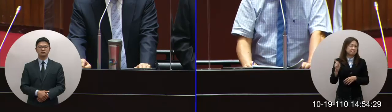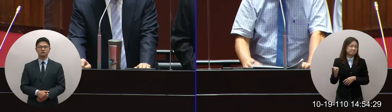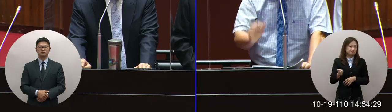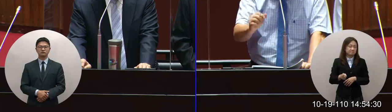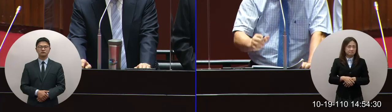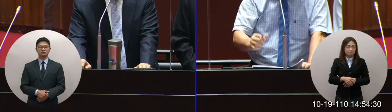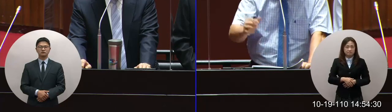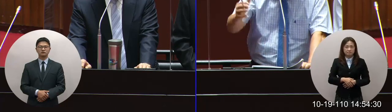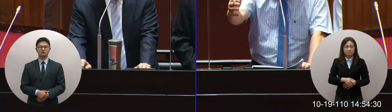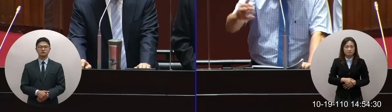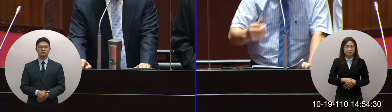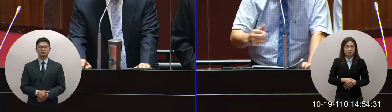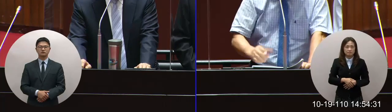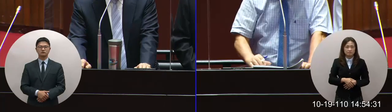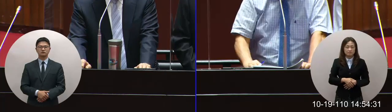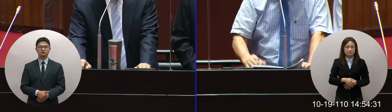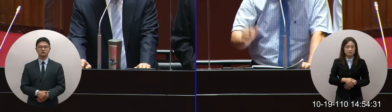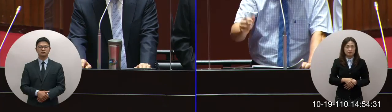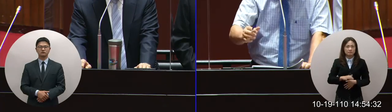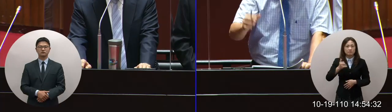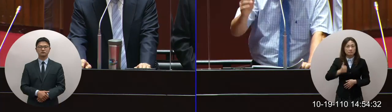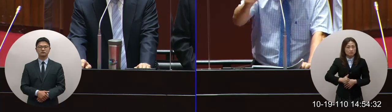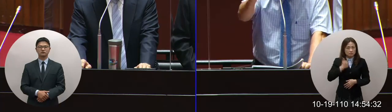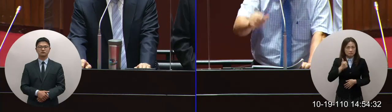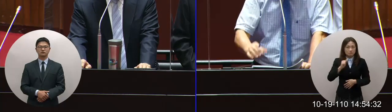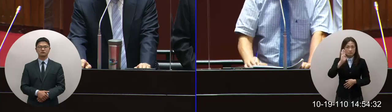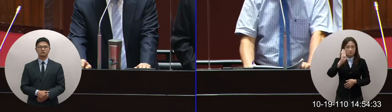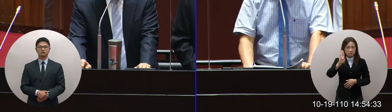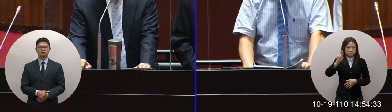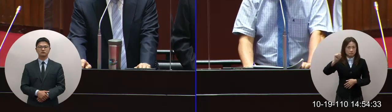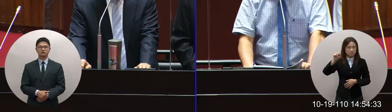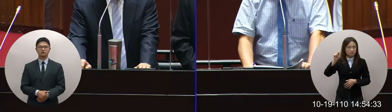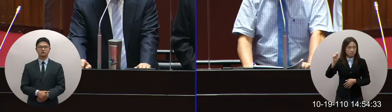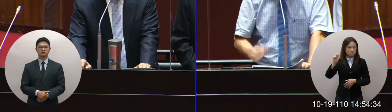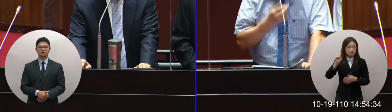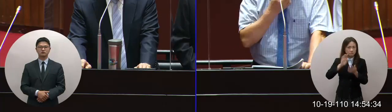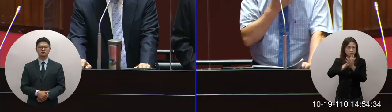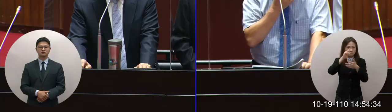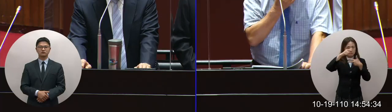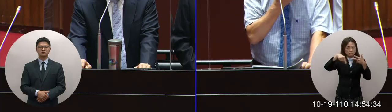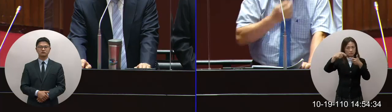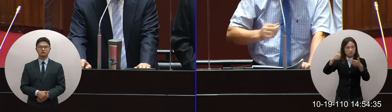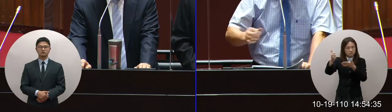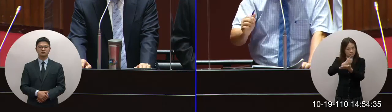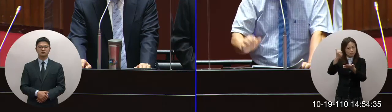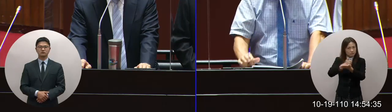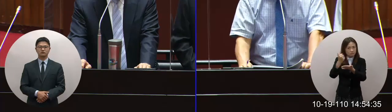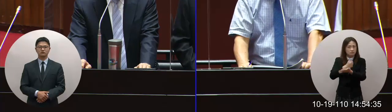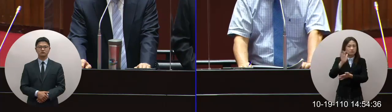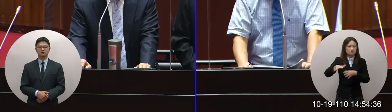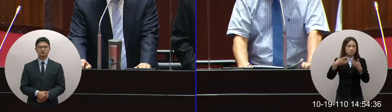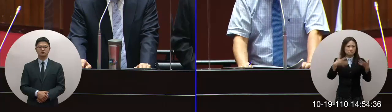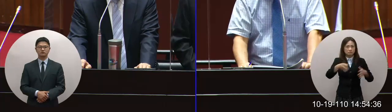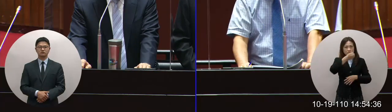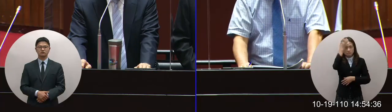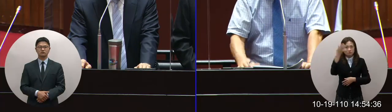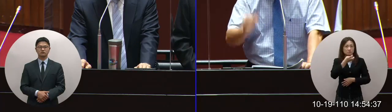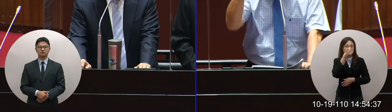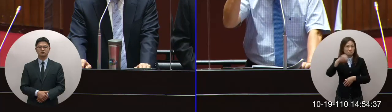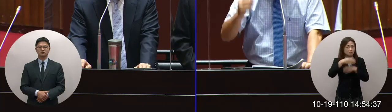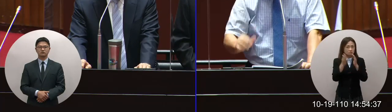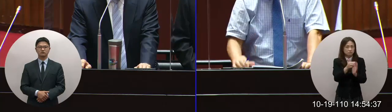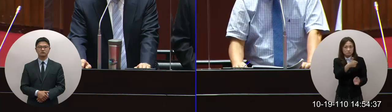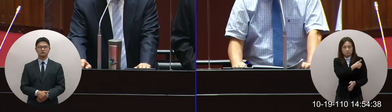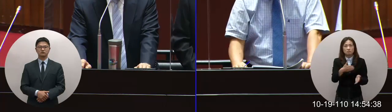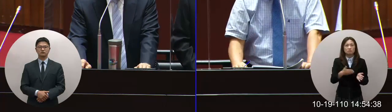上，你看。BNT 一进来，每个礼拜都进来、很多年轻人都打到 BNT， 我